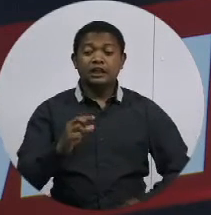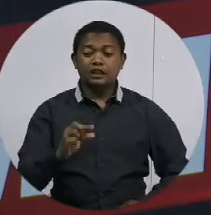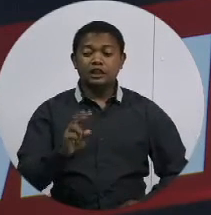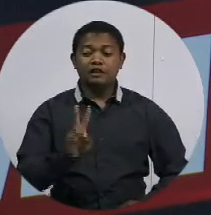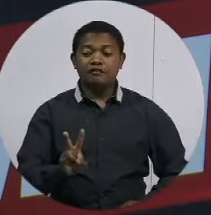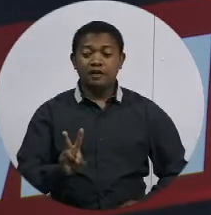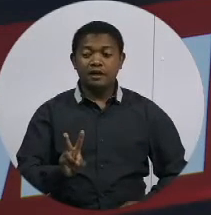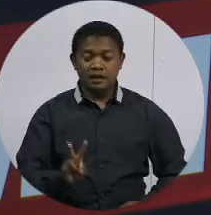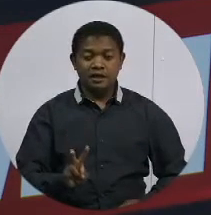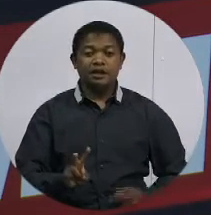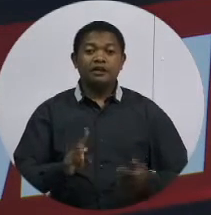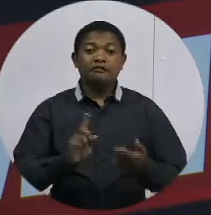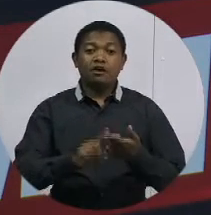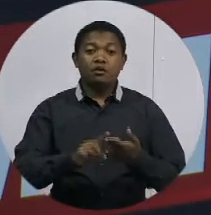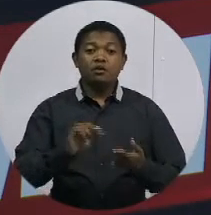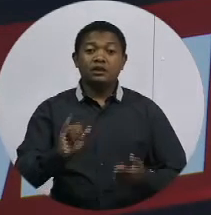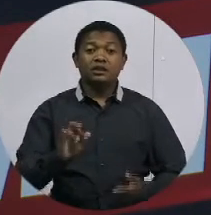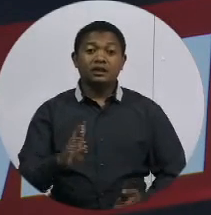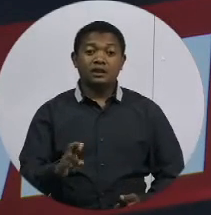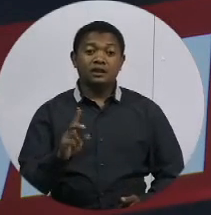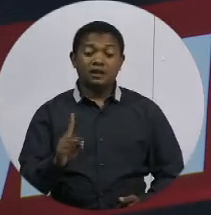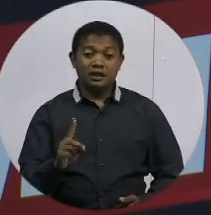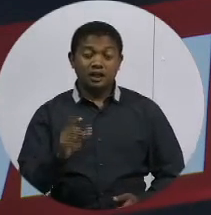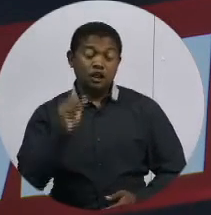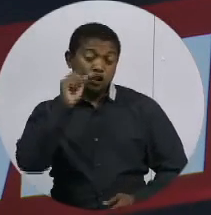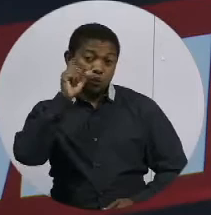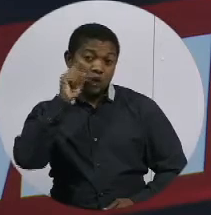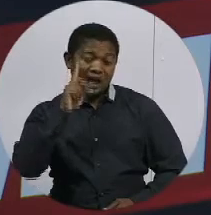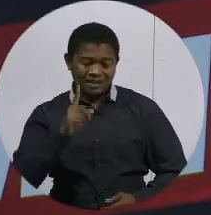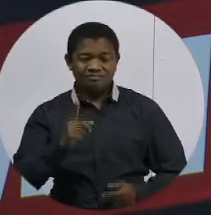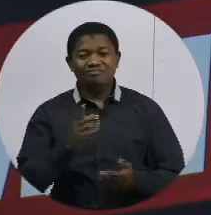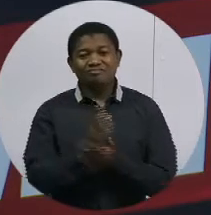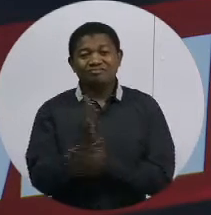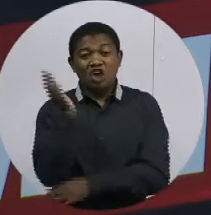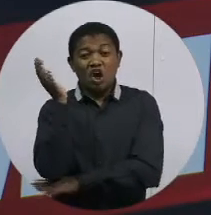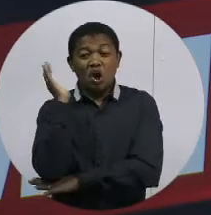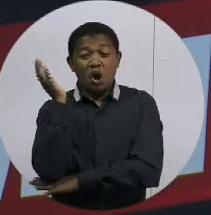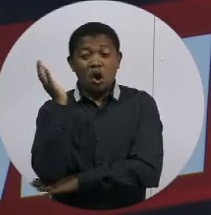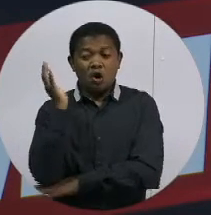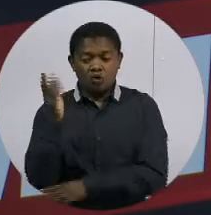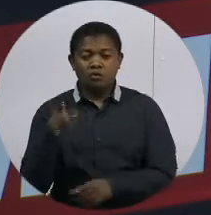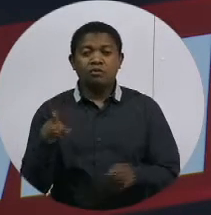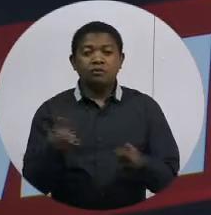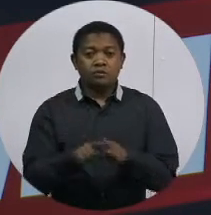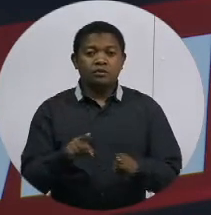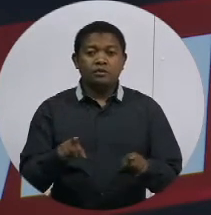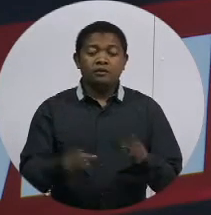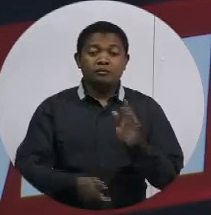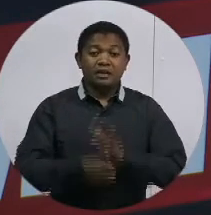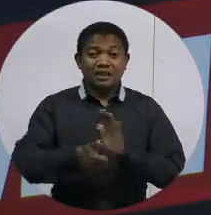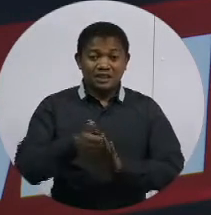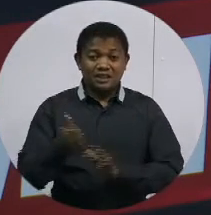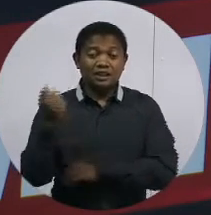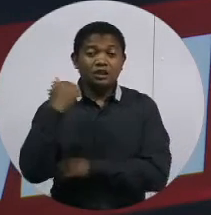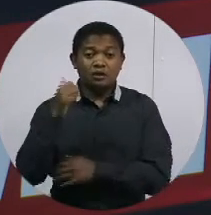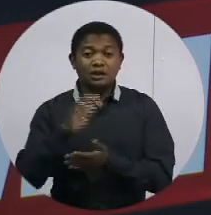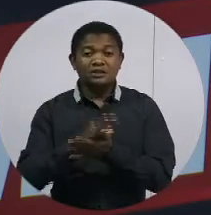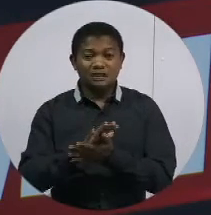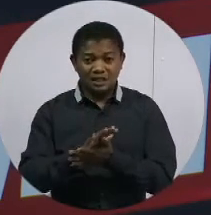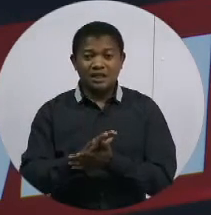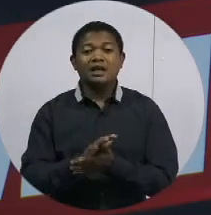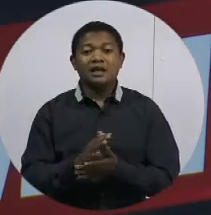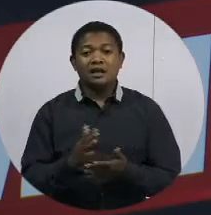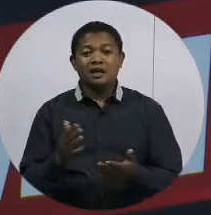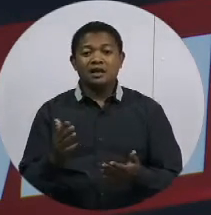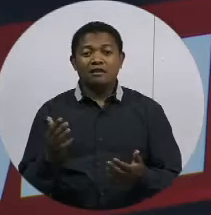tao Toliara tamin'ny alalan'ny sekretera nasionaly ny antoko TGV sady ministry ny tanora sy ny fanatanjahantena Tinoka